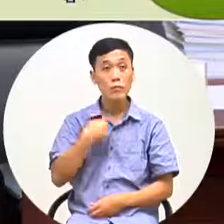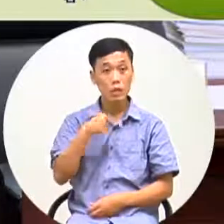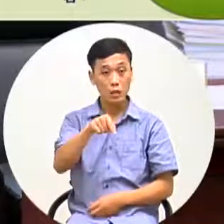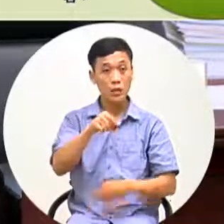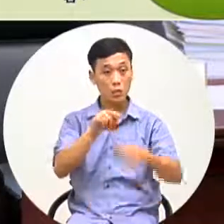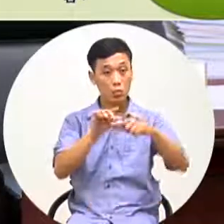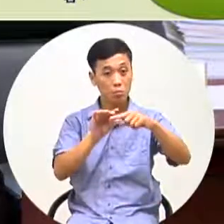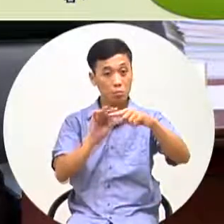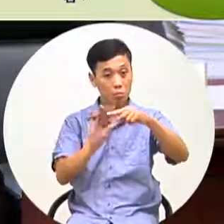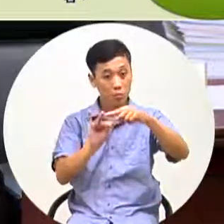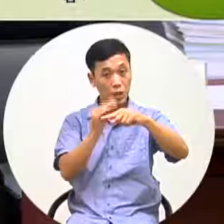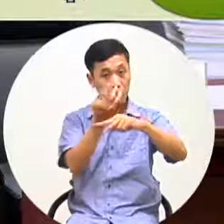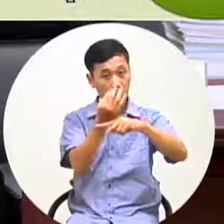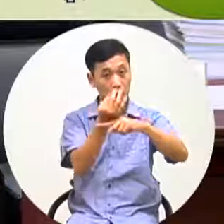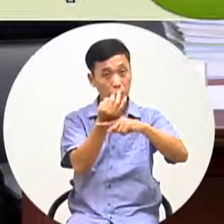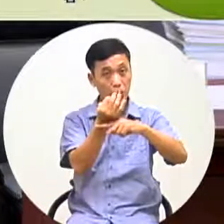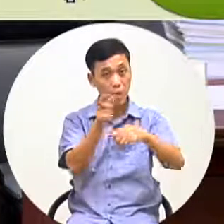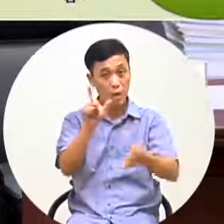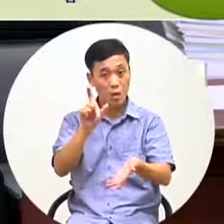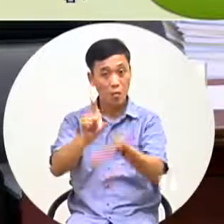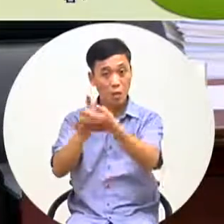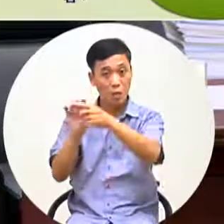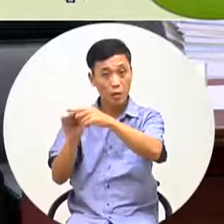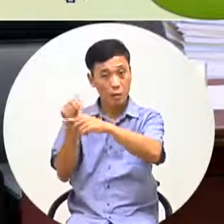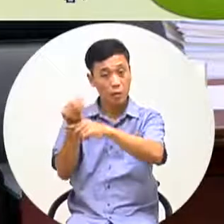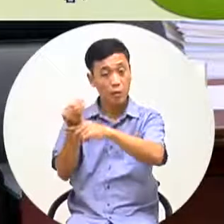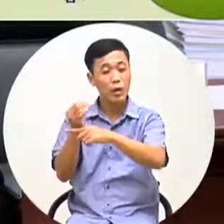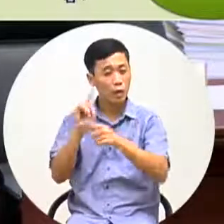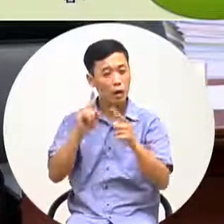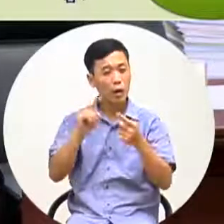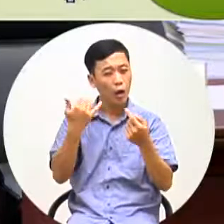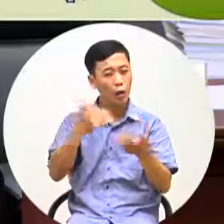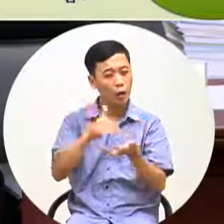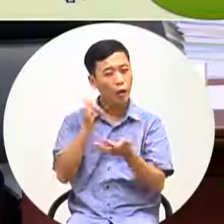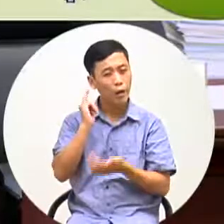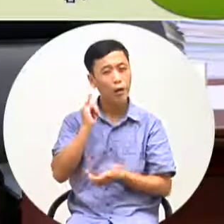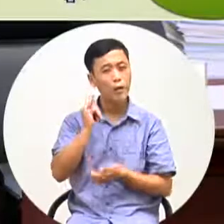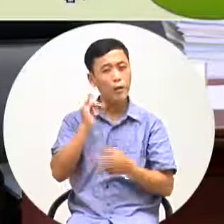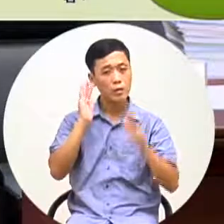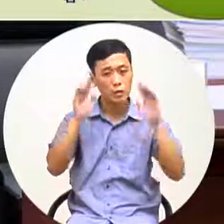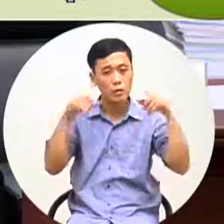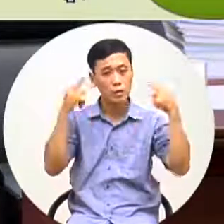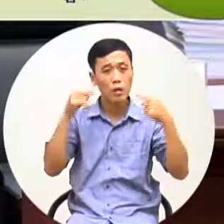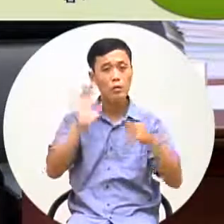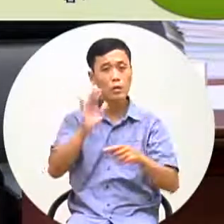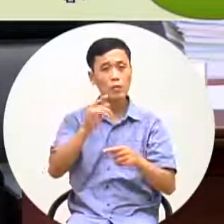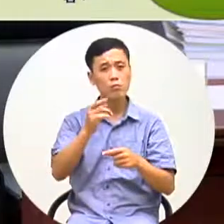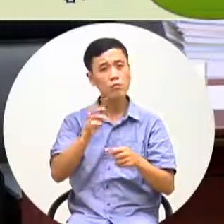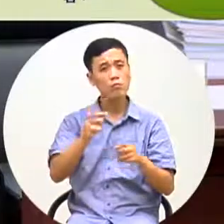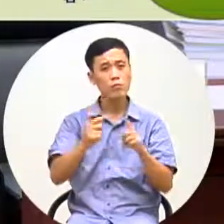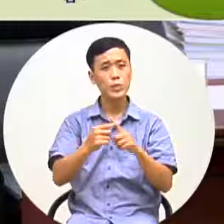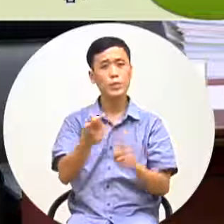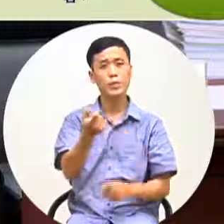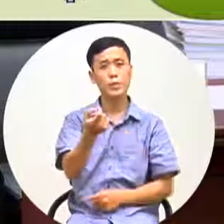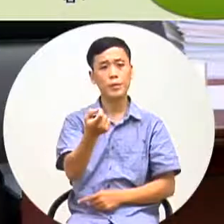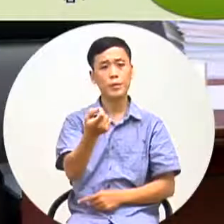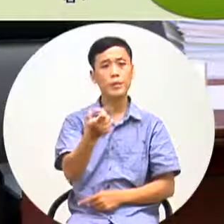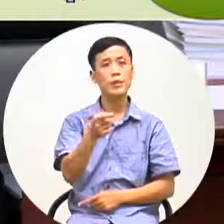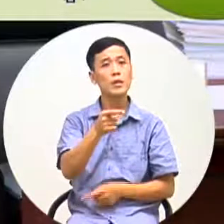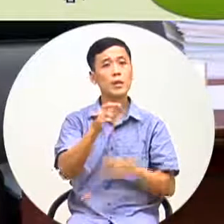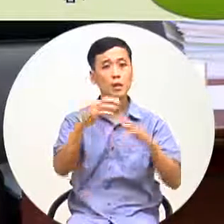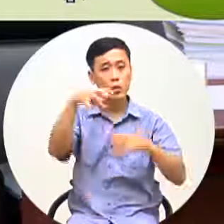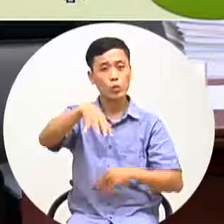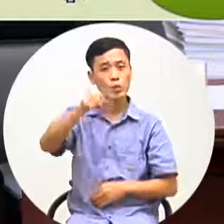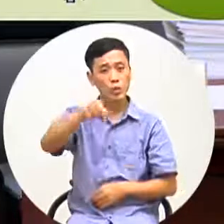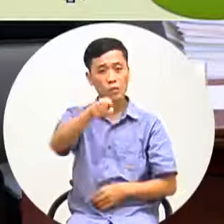比例是蛮正常，但是问题是，是不是太少了？太少啊！哈，要给处长家己嘛点点头。60个人，